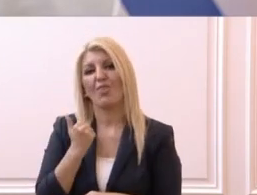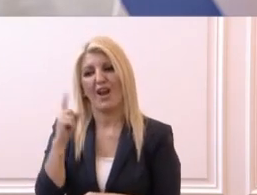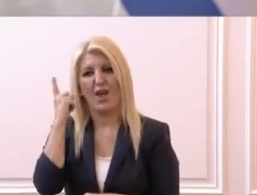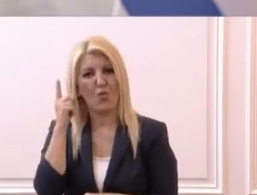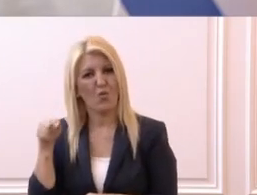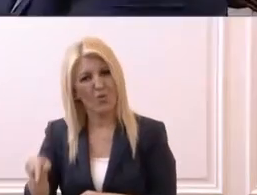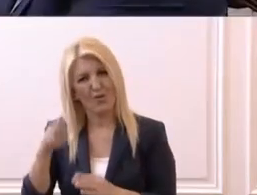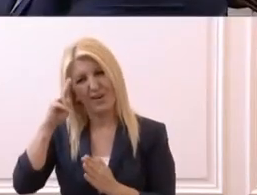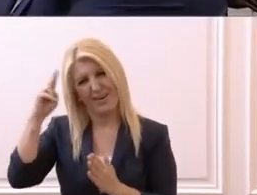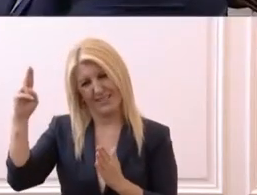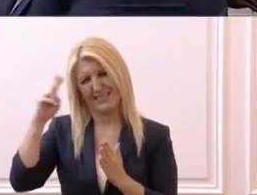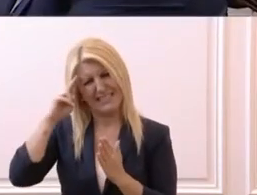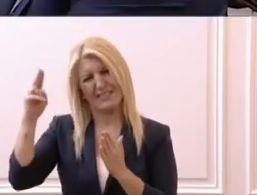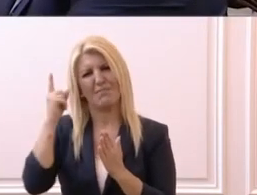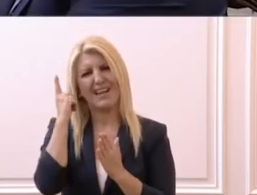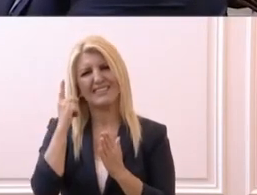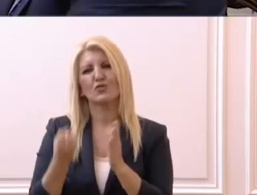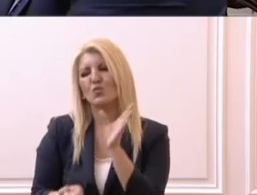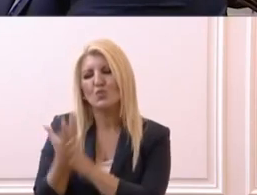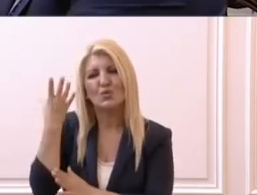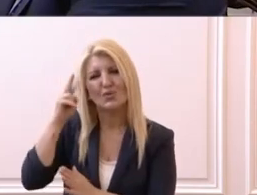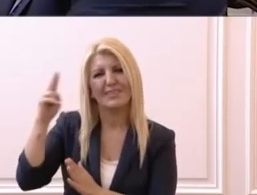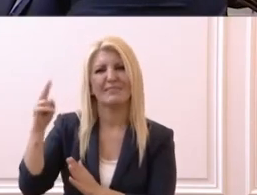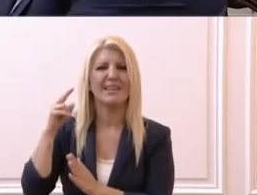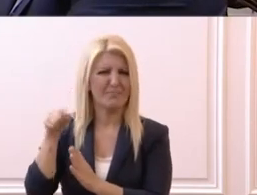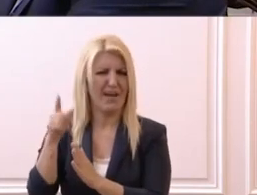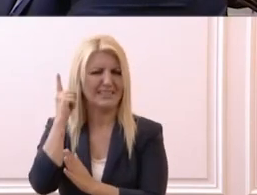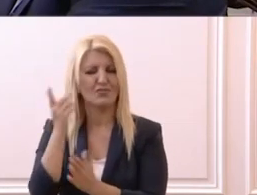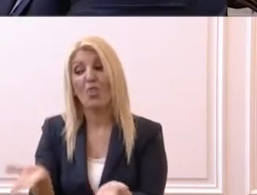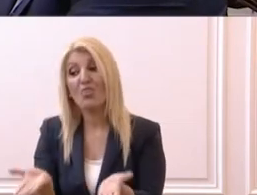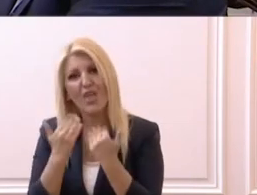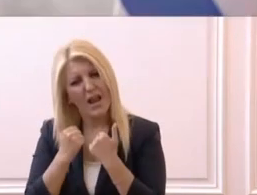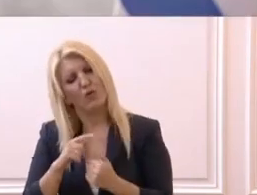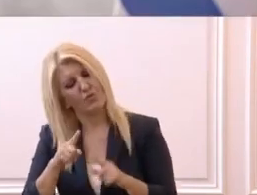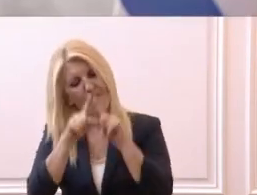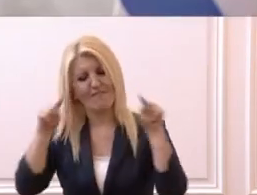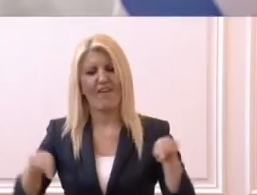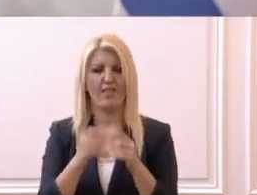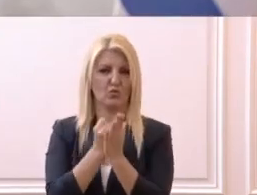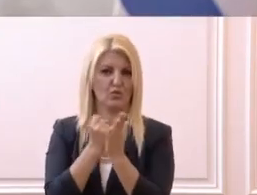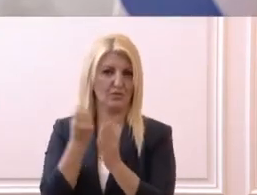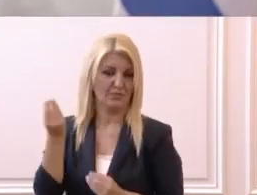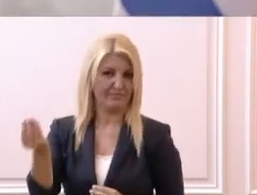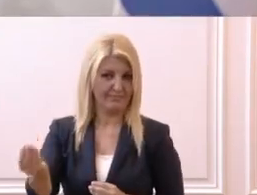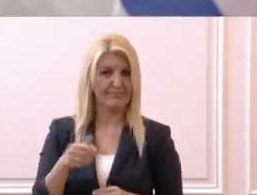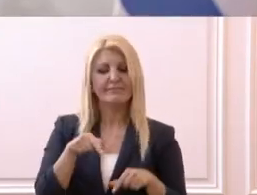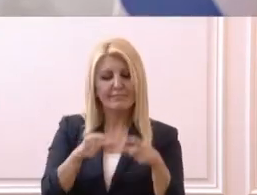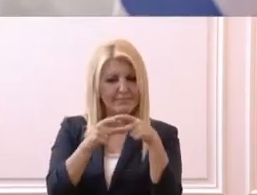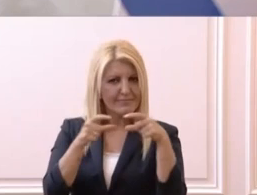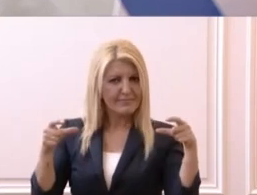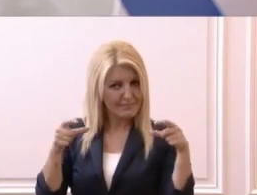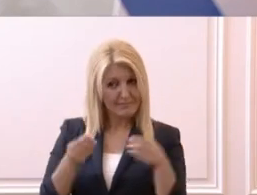τηλέφωνο. Αξιοποιώντας αυτό το νέο ψηφιακό πορτοφόλι, οι κάτοχοι θα μπορούν να